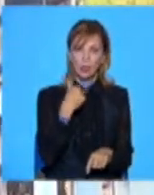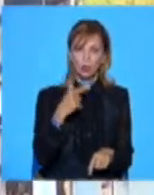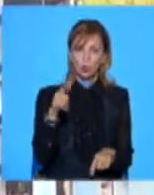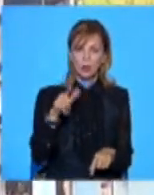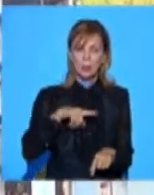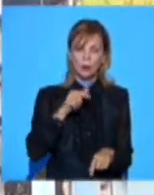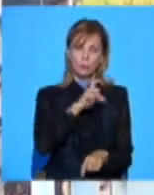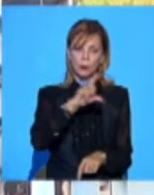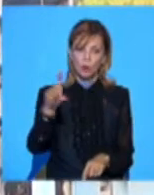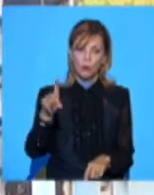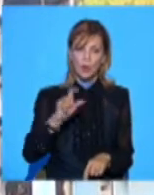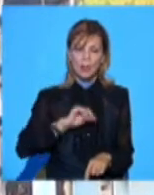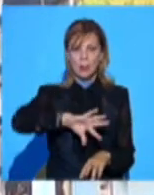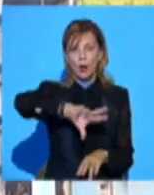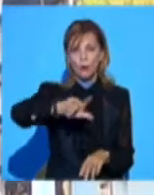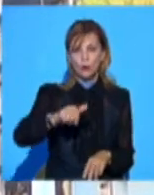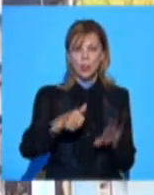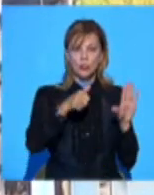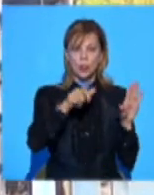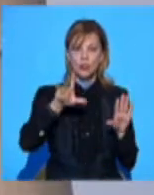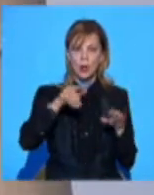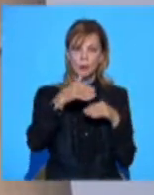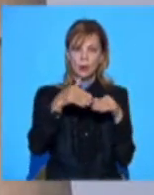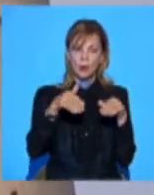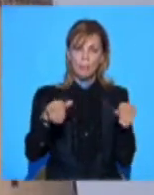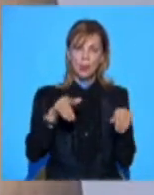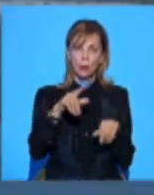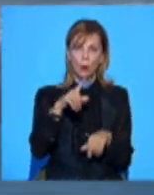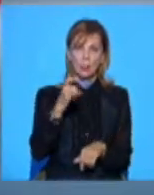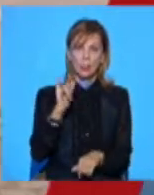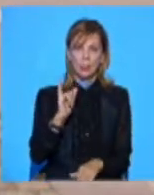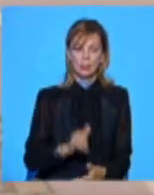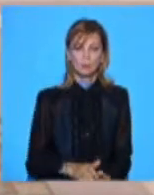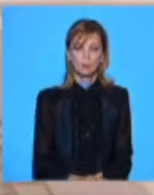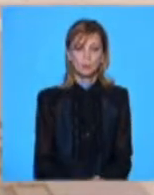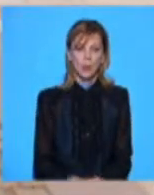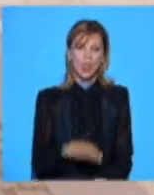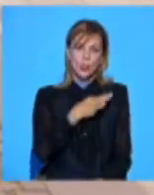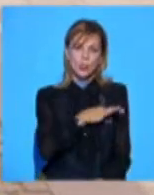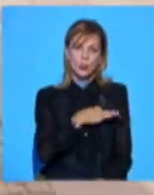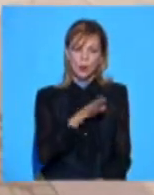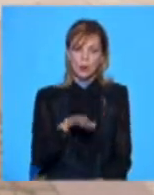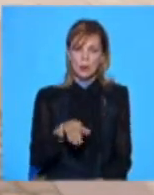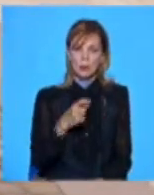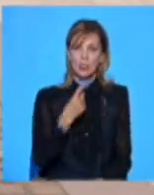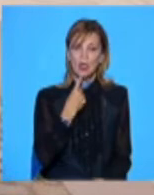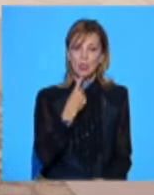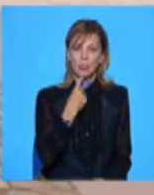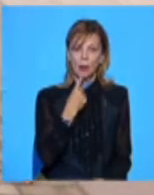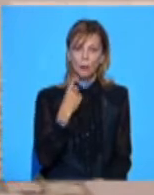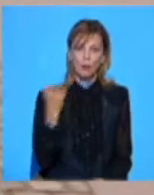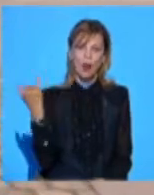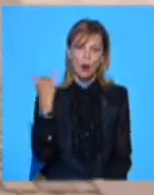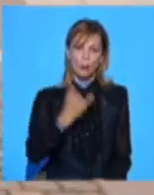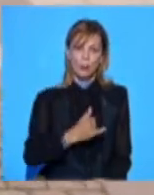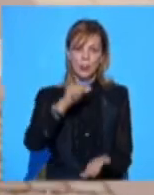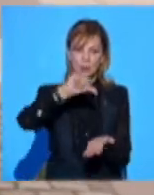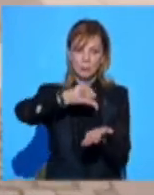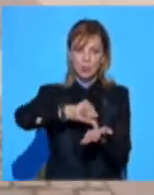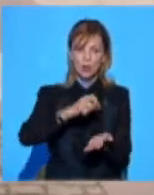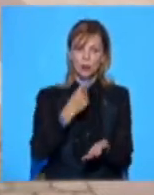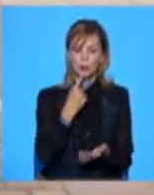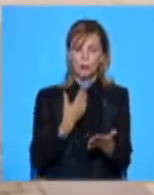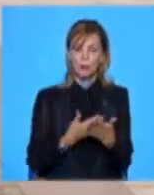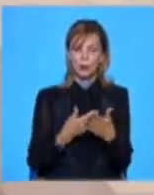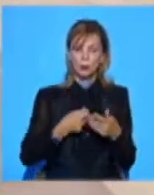că au prejudiciat instituția cu 67 de milioane de lei. Studenții de la Universitatea din Craiova au ieșit în mijlocul craiovenilor pentru